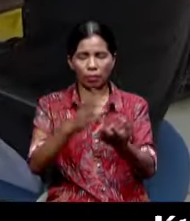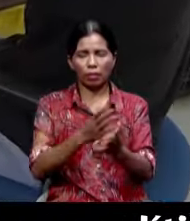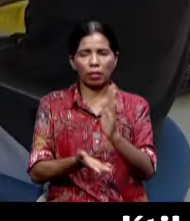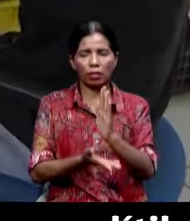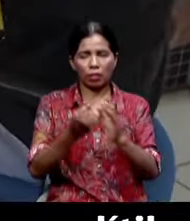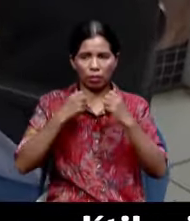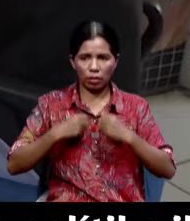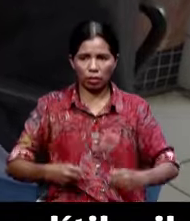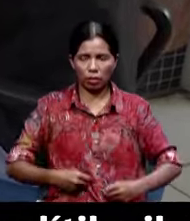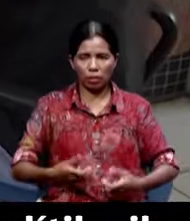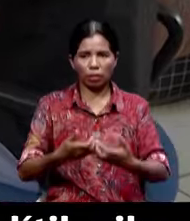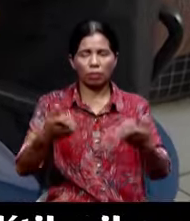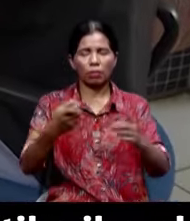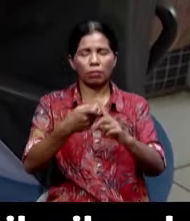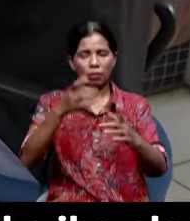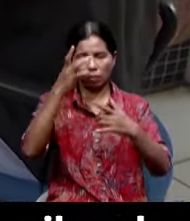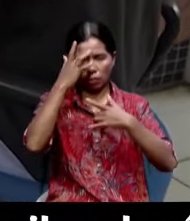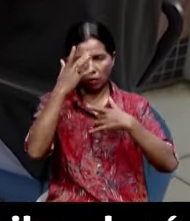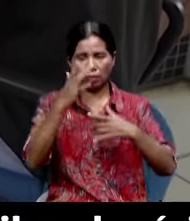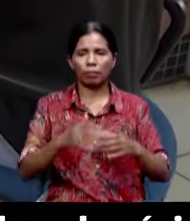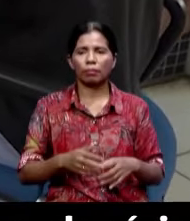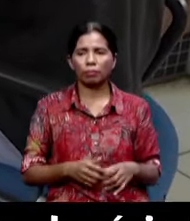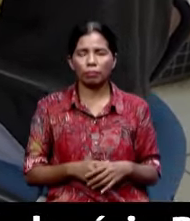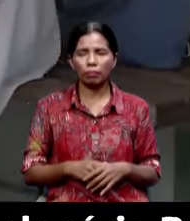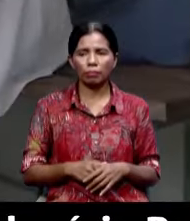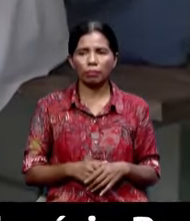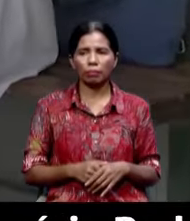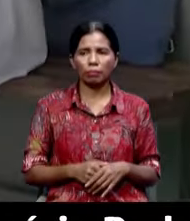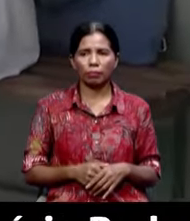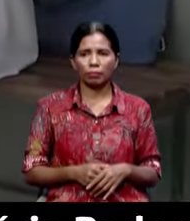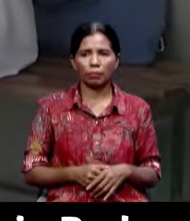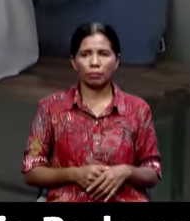imunidade atu bele hadokan husi moras sira ne Luciano Amaral, Alerto Ximenes, Ziemen.